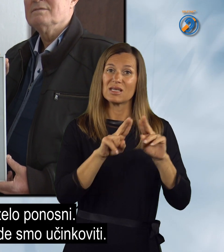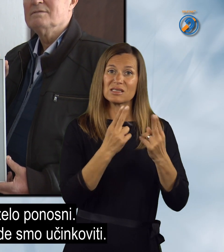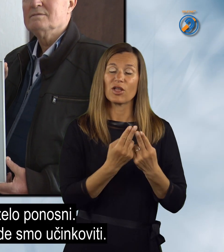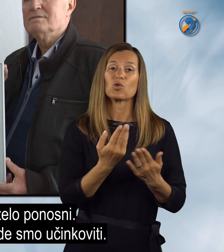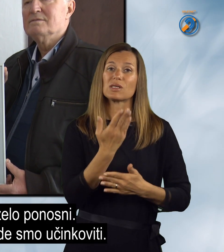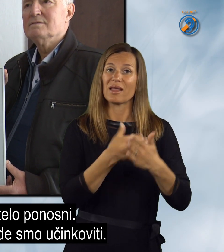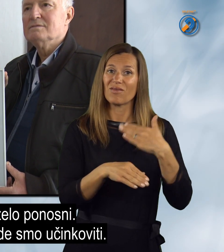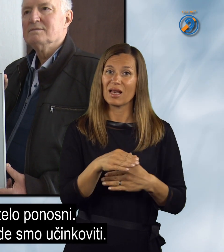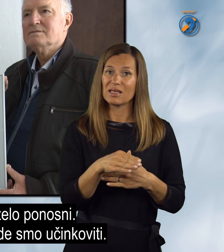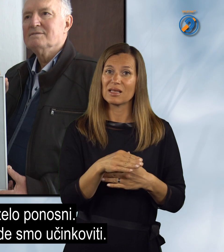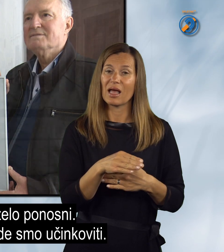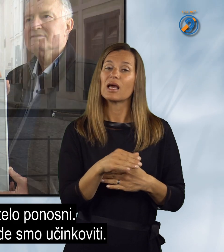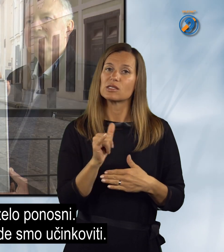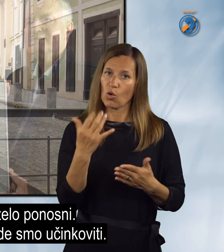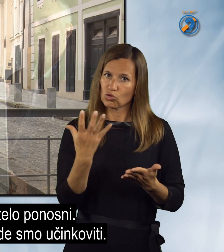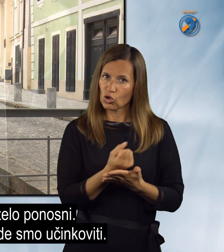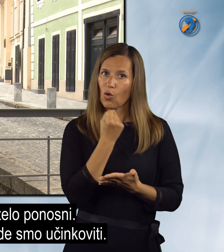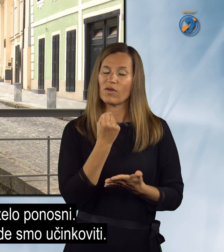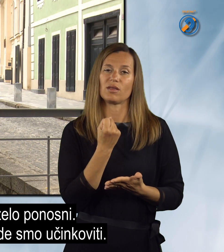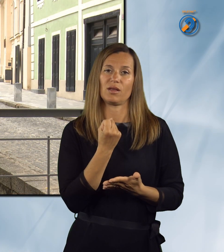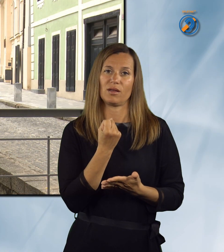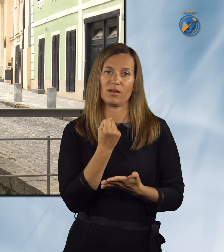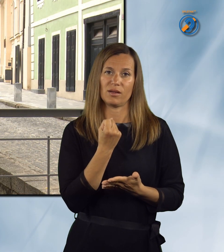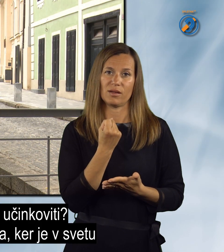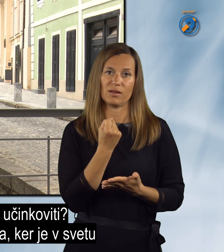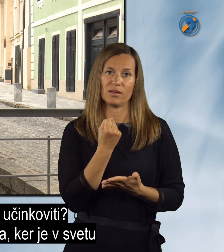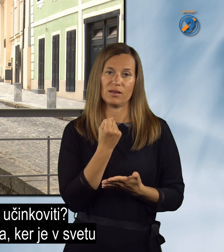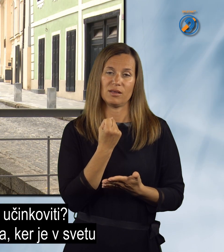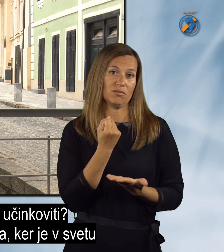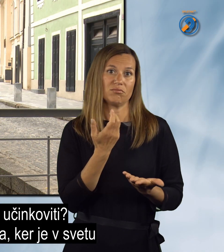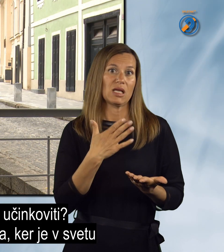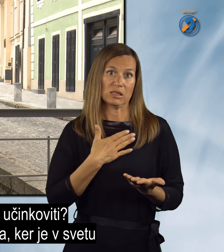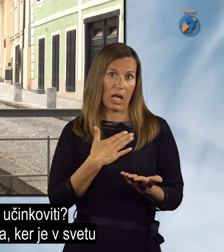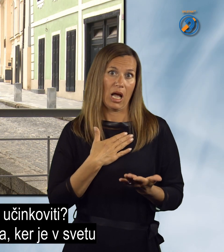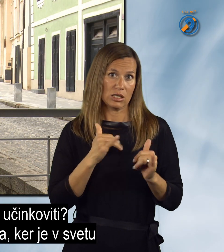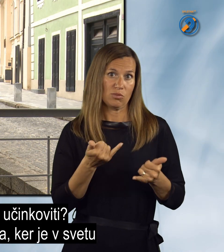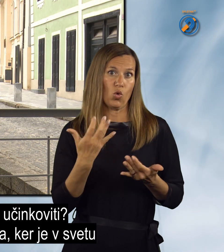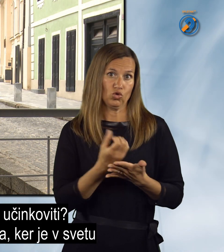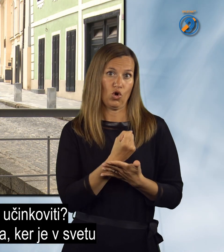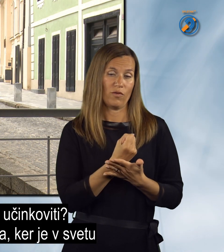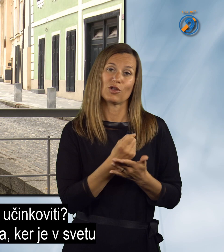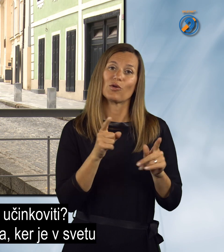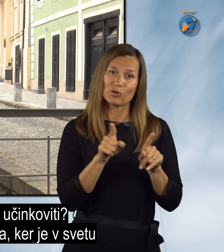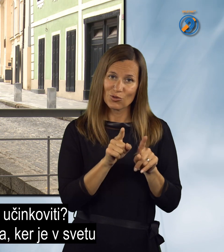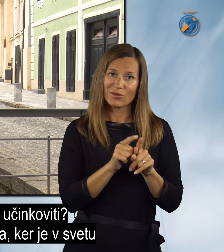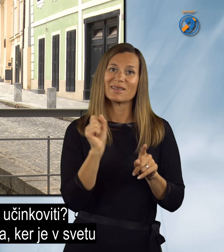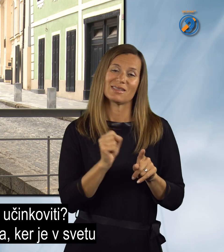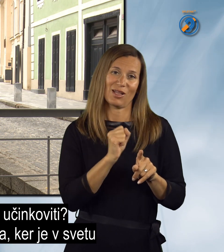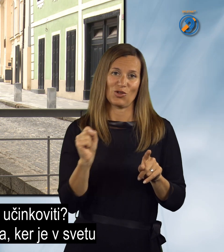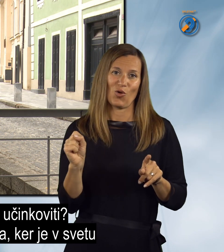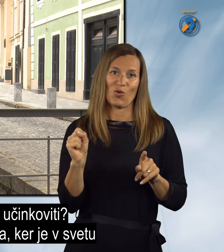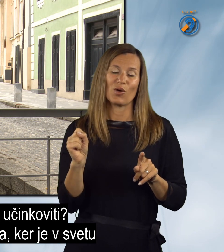svetu za invalide smo učinkoviti. In zakaj smo učinkoviti? Tudi